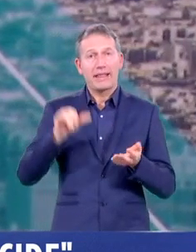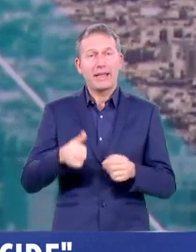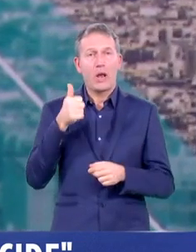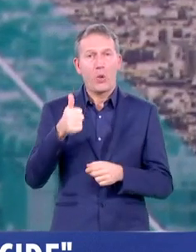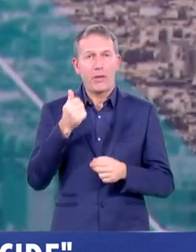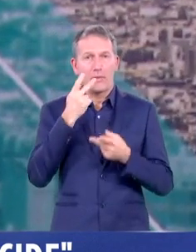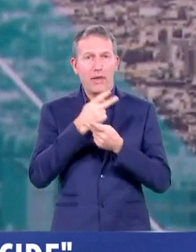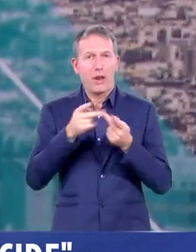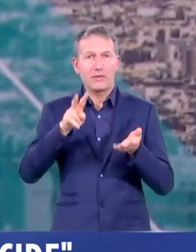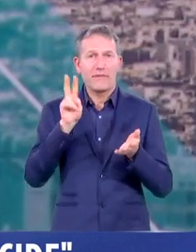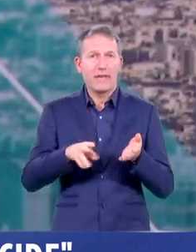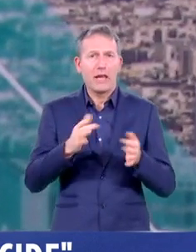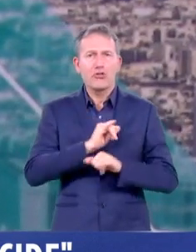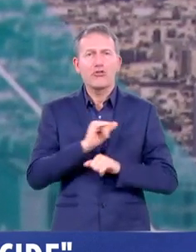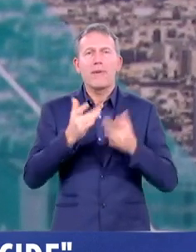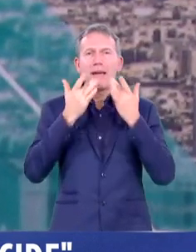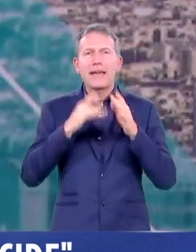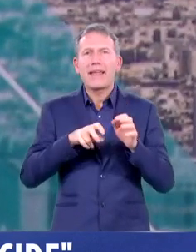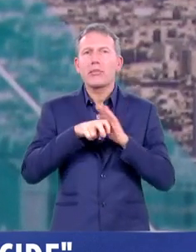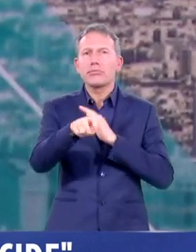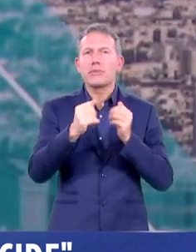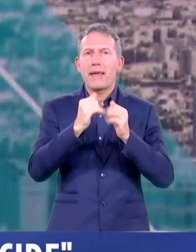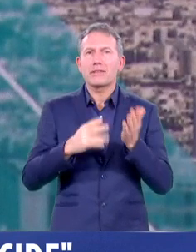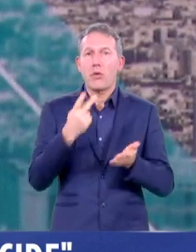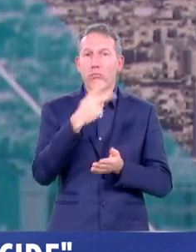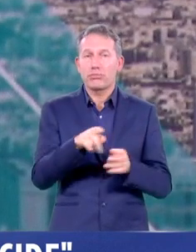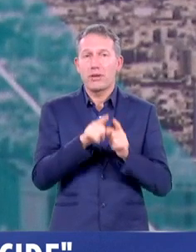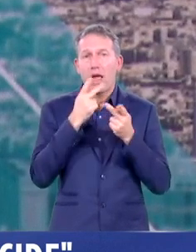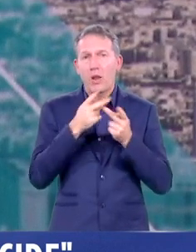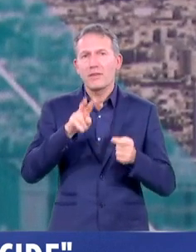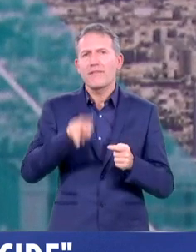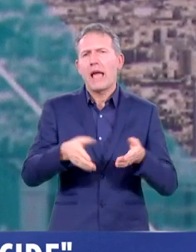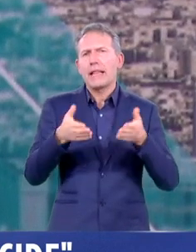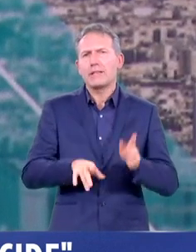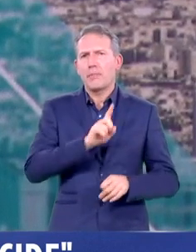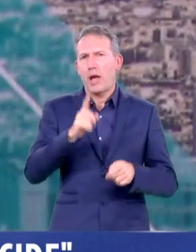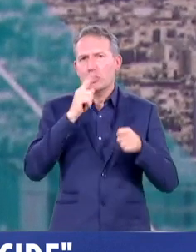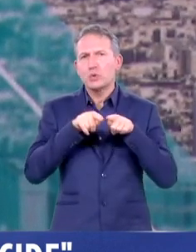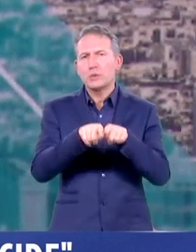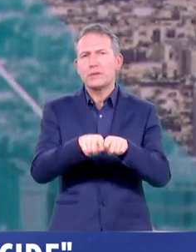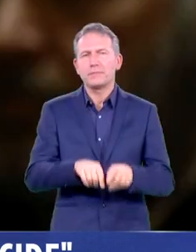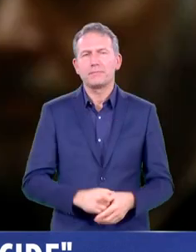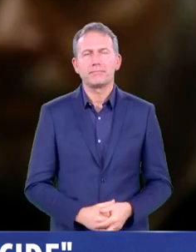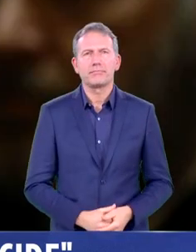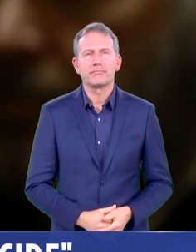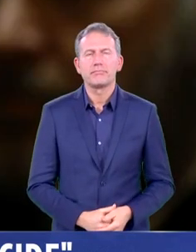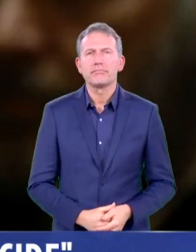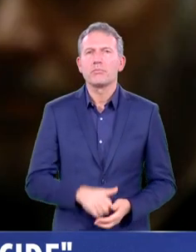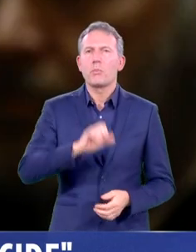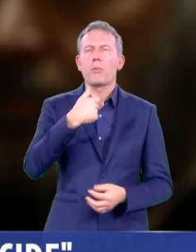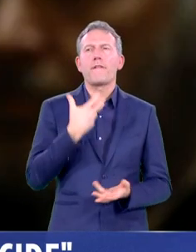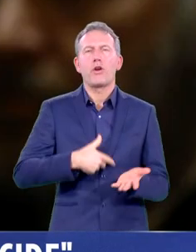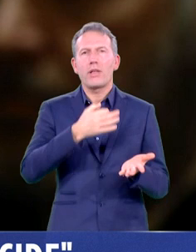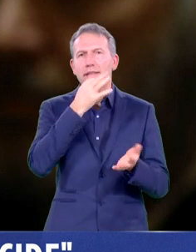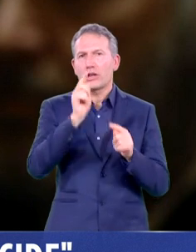intéressé, assure qu'ils n'ont jamais quitté leur domaine de Giverny et parle aujourd'hui d'une décision injuste. Je voudrais d'abord dire une chose,